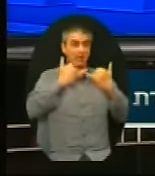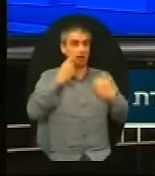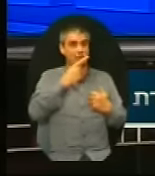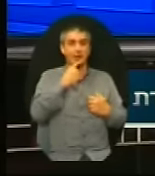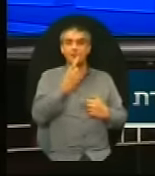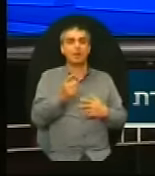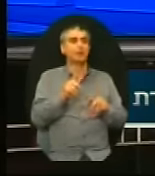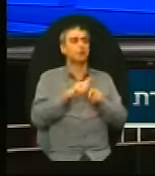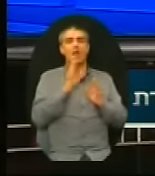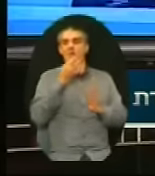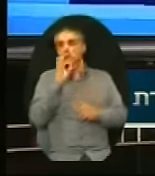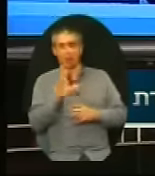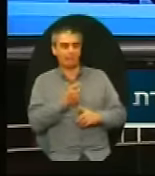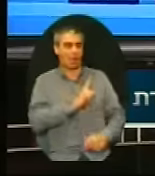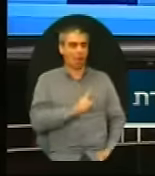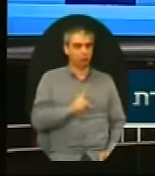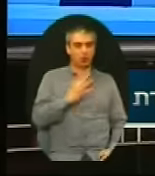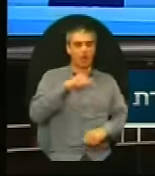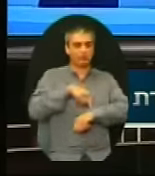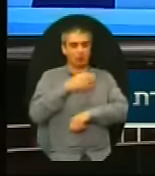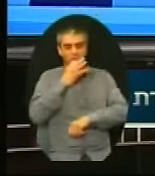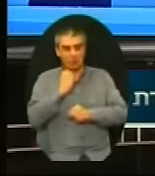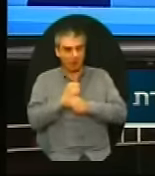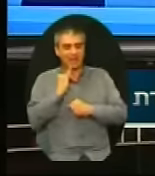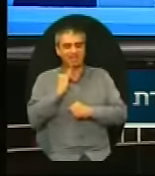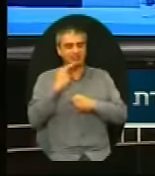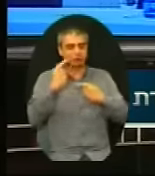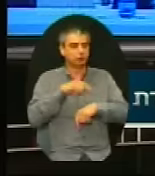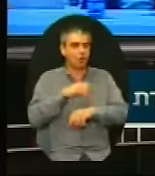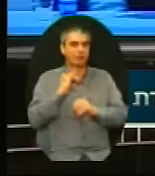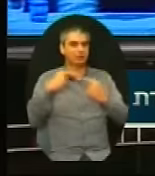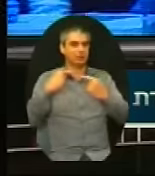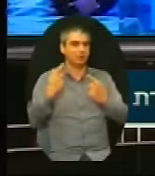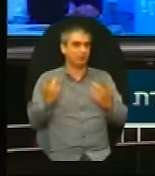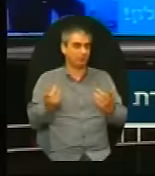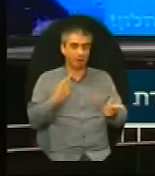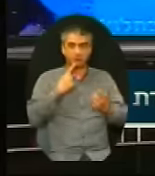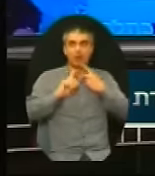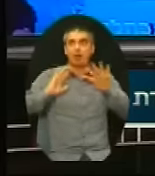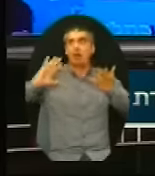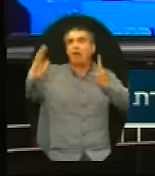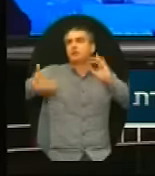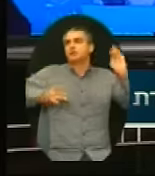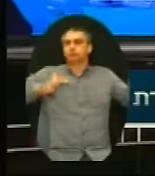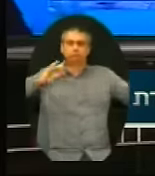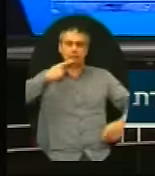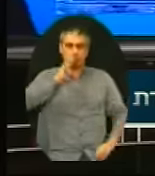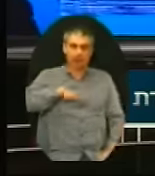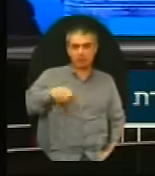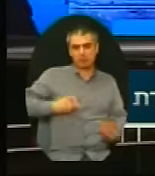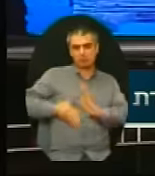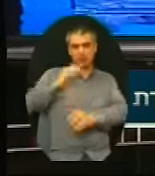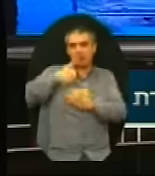בעצם הגדיר בתקנות היכן מותר והיכן אסור, כמה שעות מותר לעבוד, באיזה שעות, באיזה ימים והכל. השיח הפך להיות שיח של ילדים